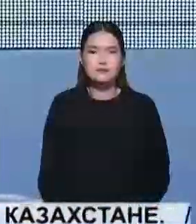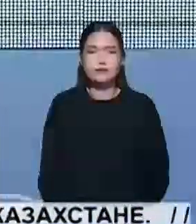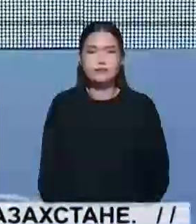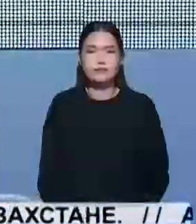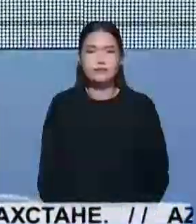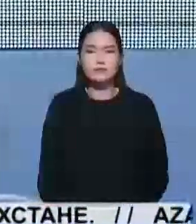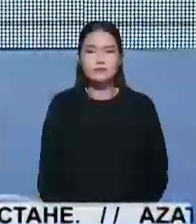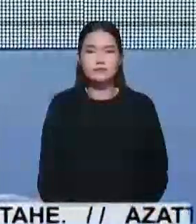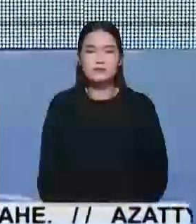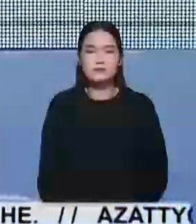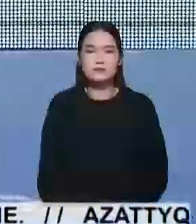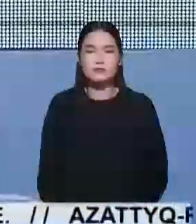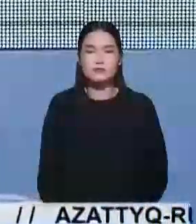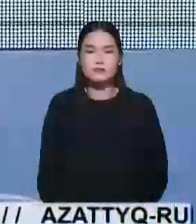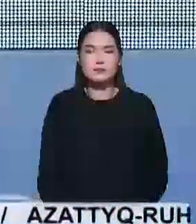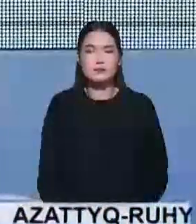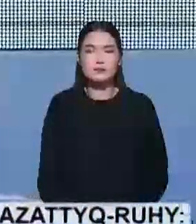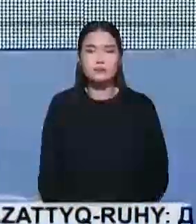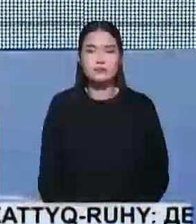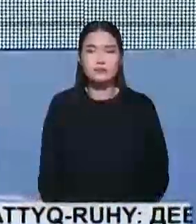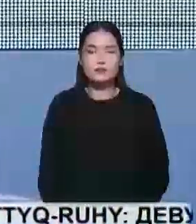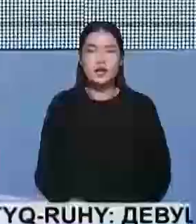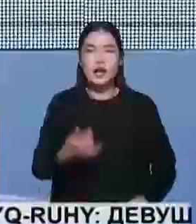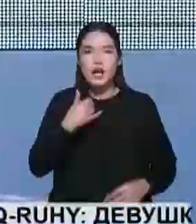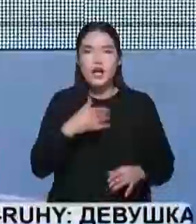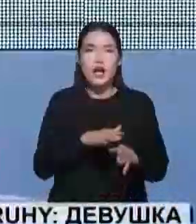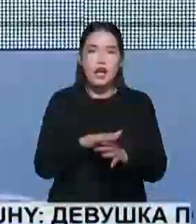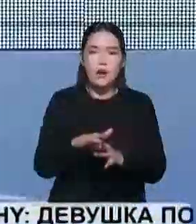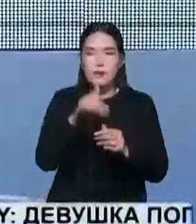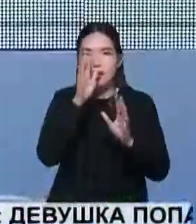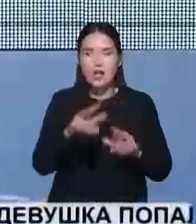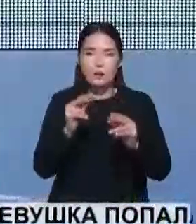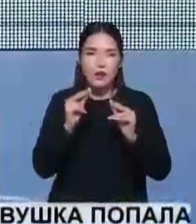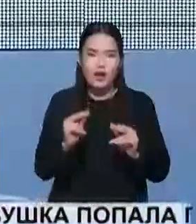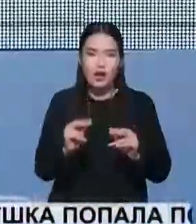Гарантировать бесперебойное лето я сейчас не могу, потому что это все